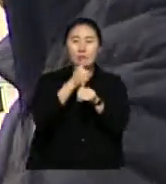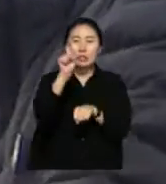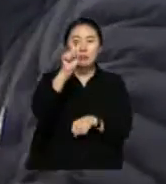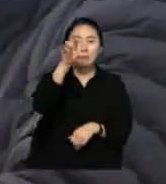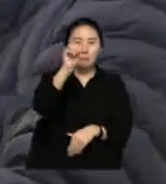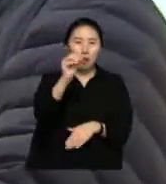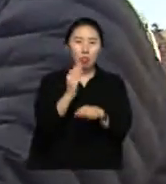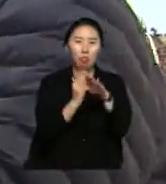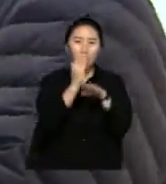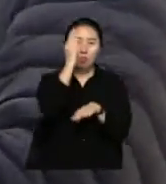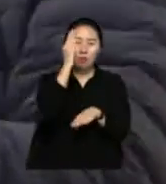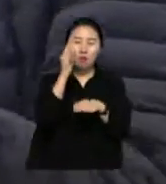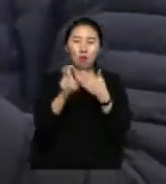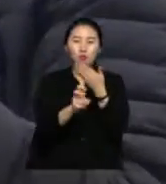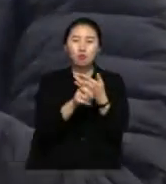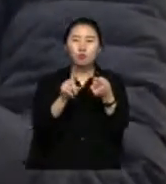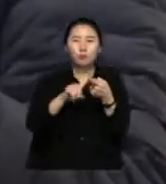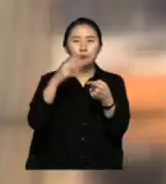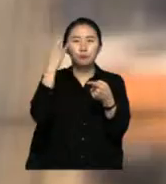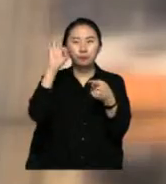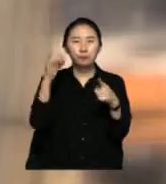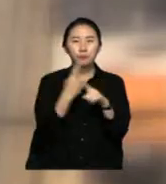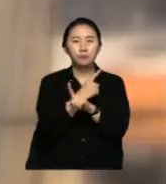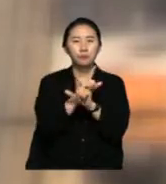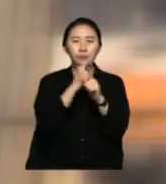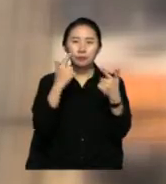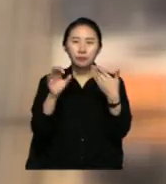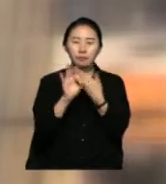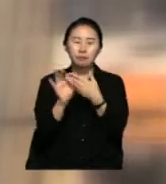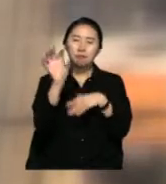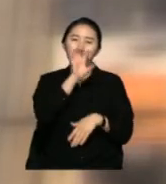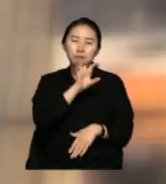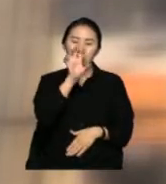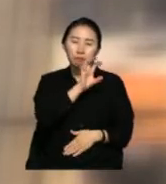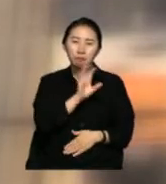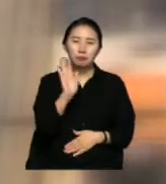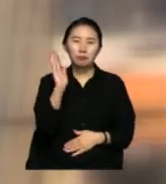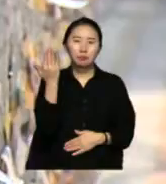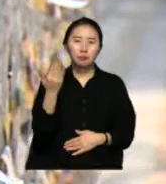건. 불법에 대한 인식이 개선되지 않는 한 악순환의